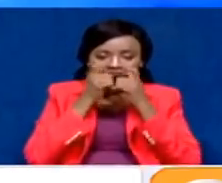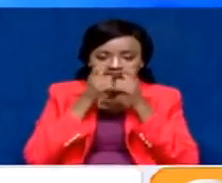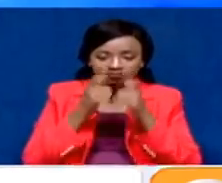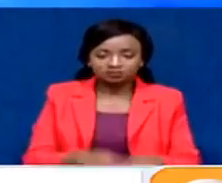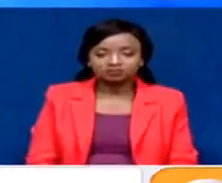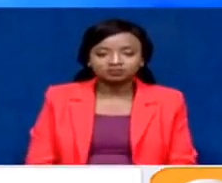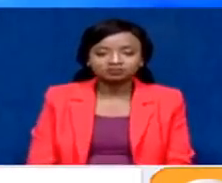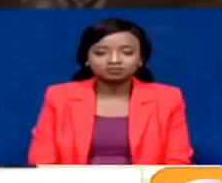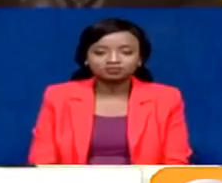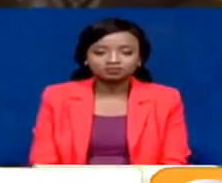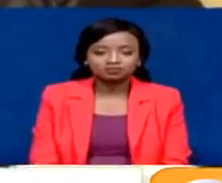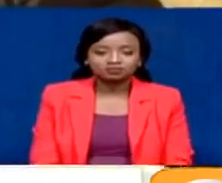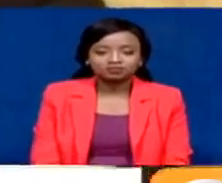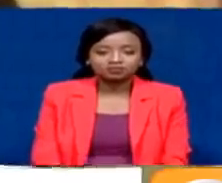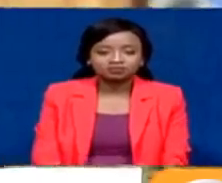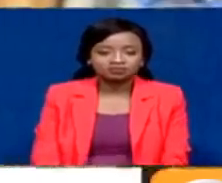anaarifu.